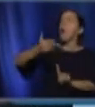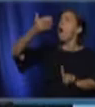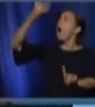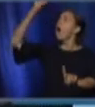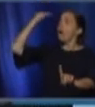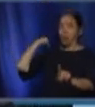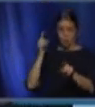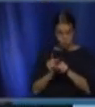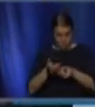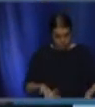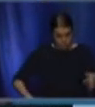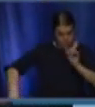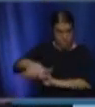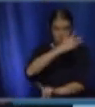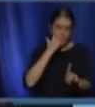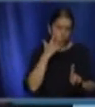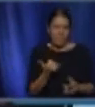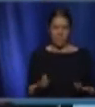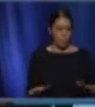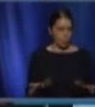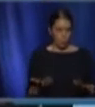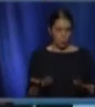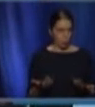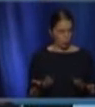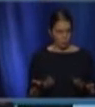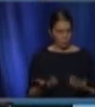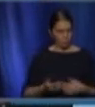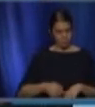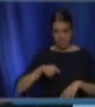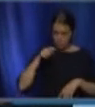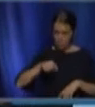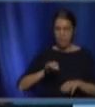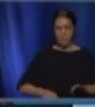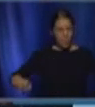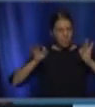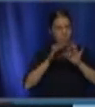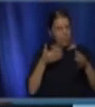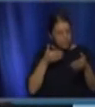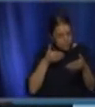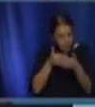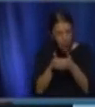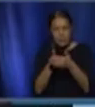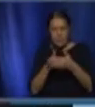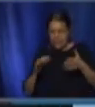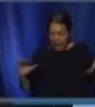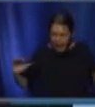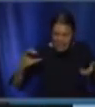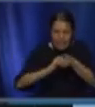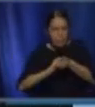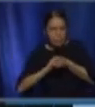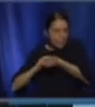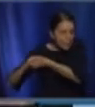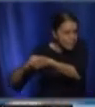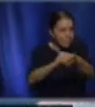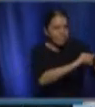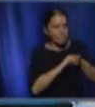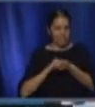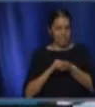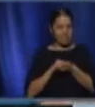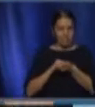jamais dans l'histoire du Québec. Et moi, j'ai confiance au peuple québécois. Merci.